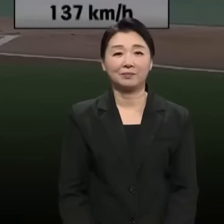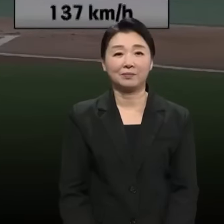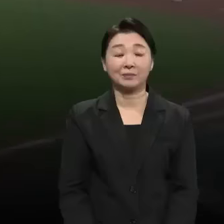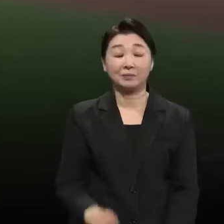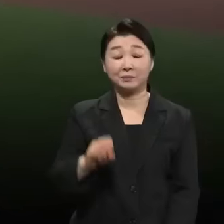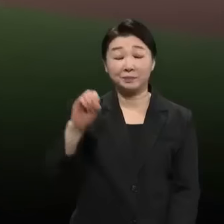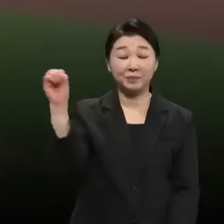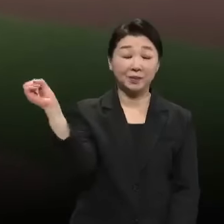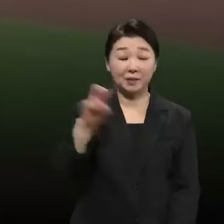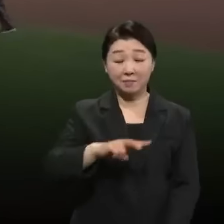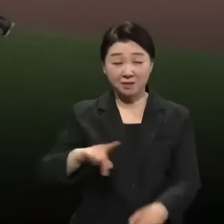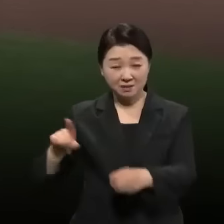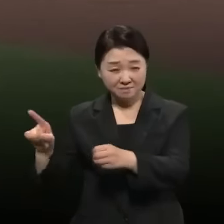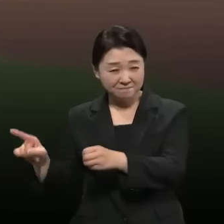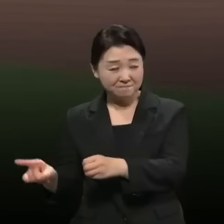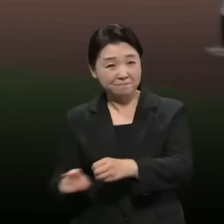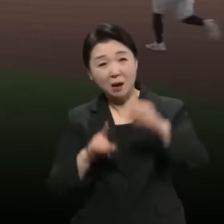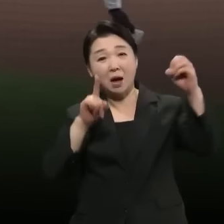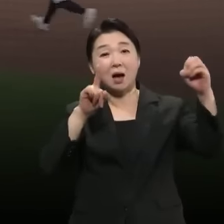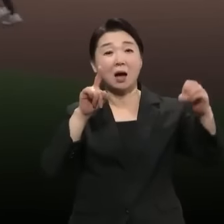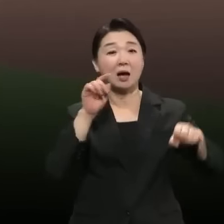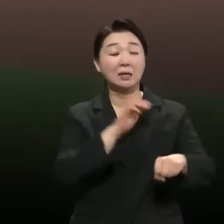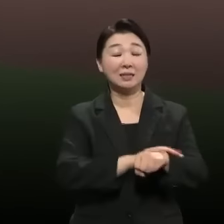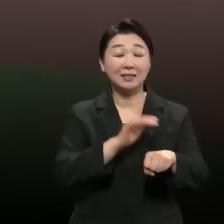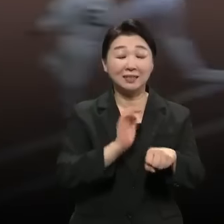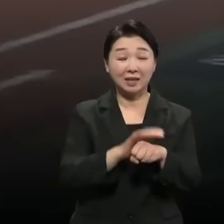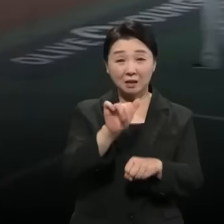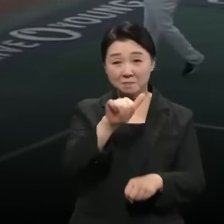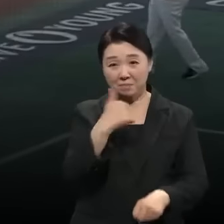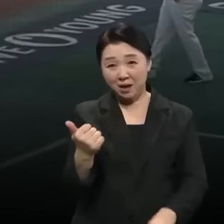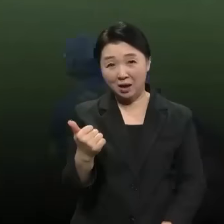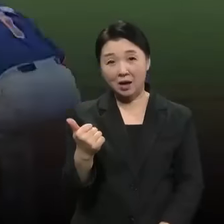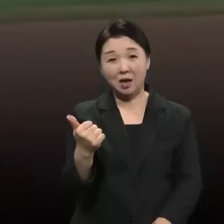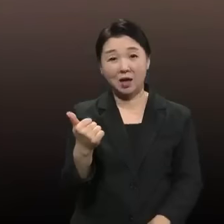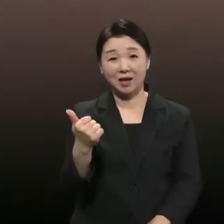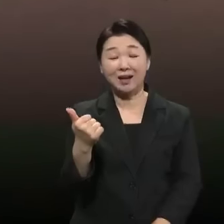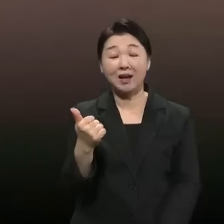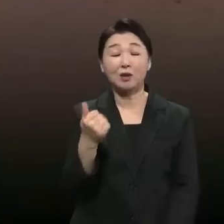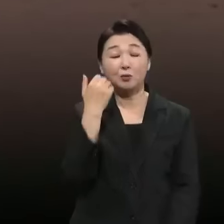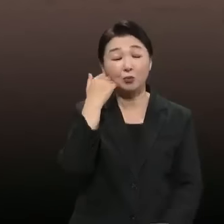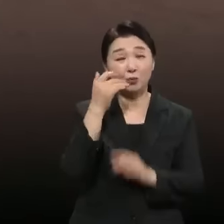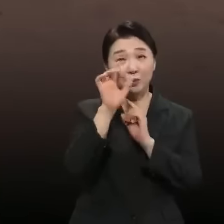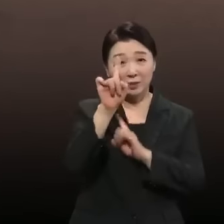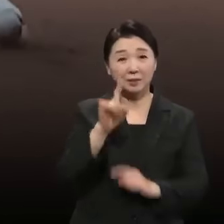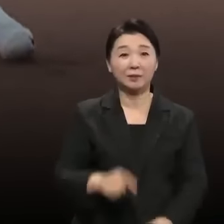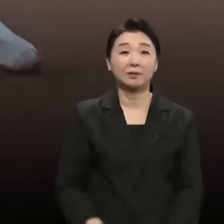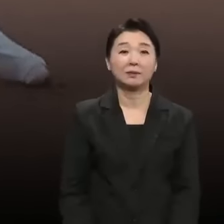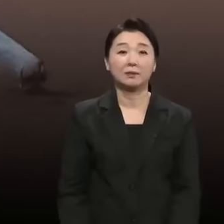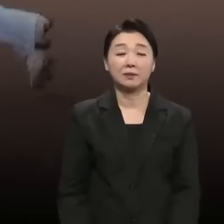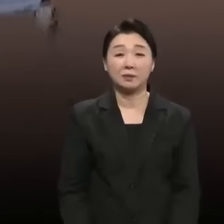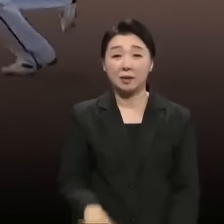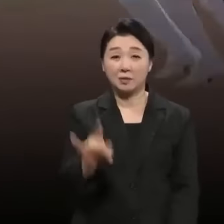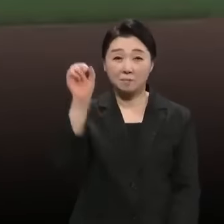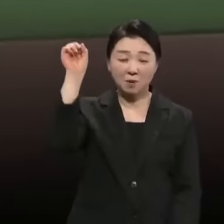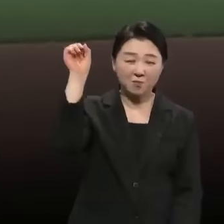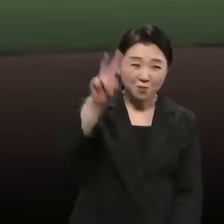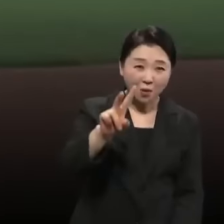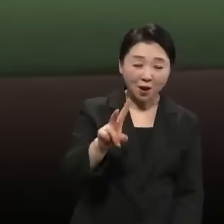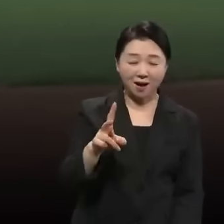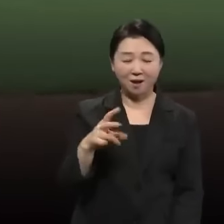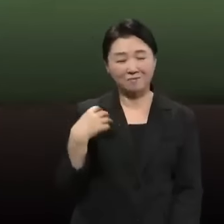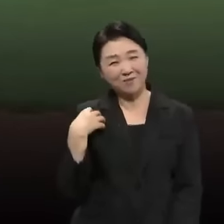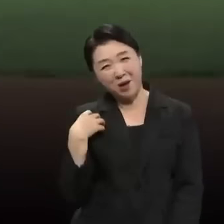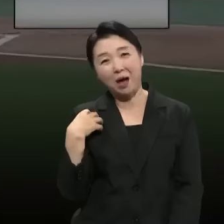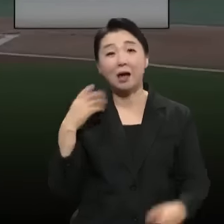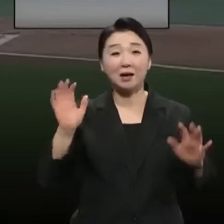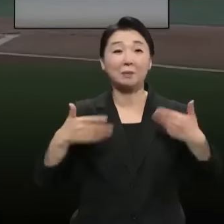갑자기 낚여친 공을 잘 잡아내 아웃카운트 두 개를 이끌어내는 유격수 이도윤. 선발 유현진의 어깨를 가볍게